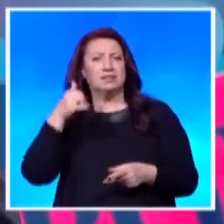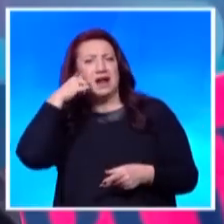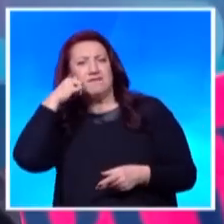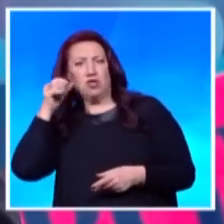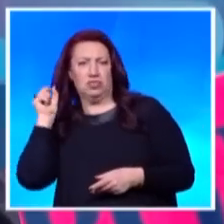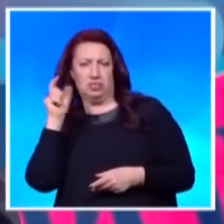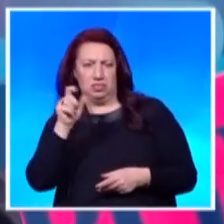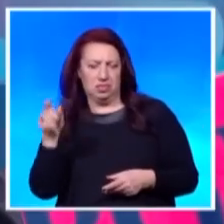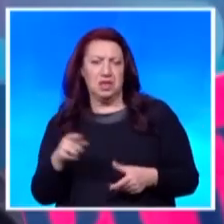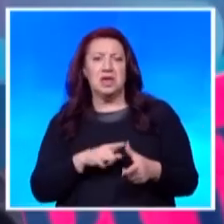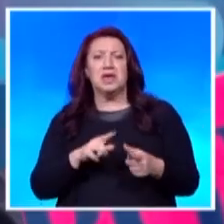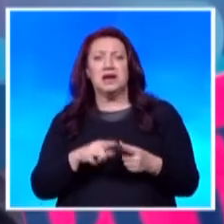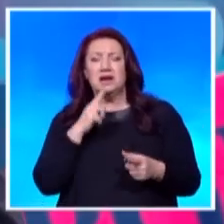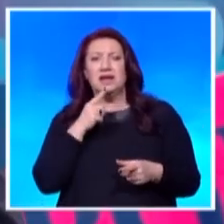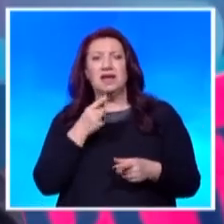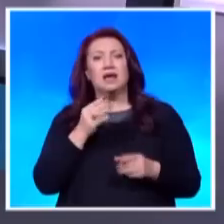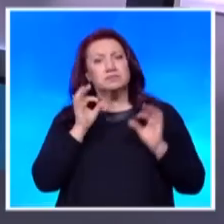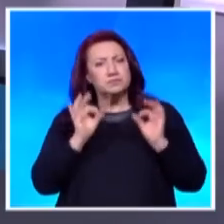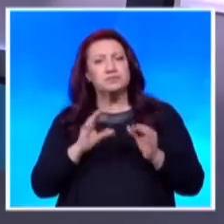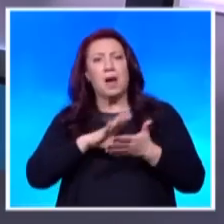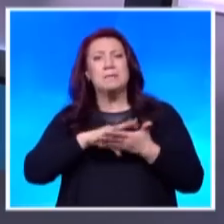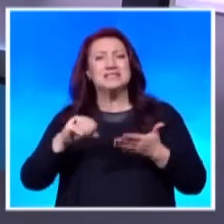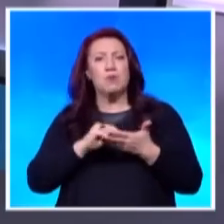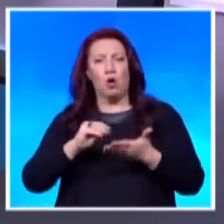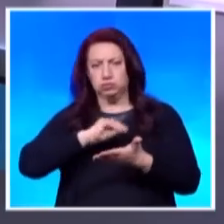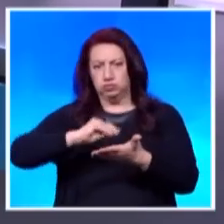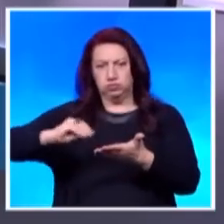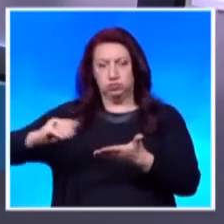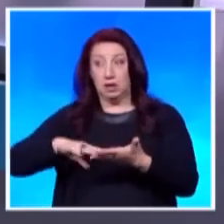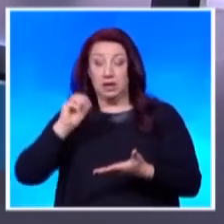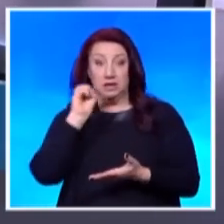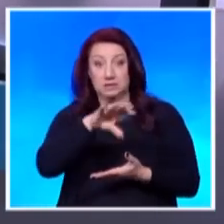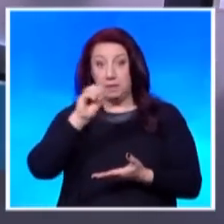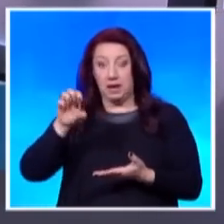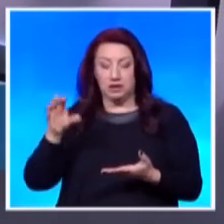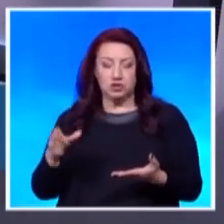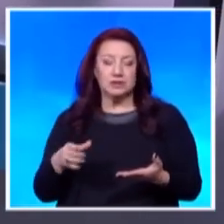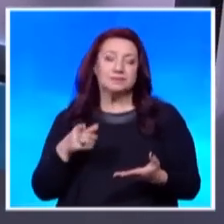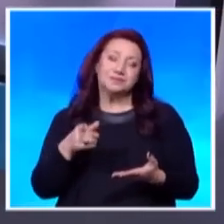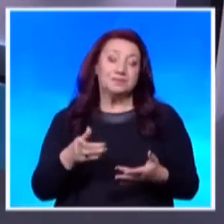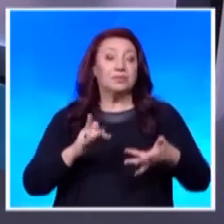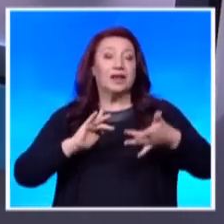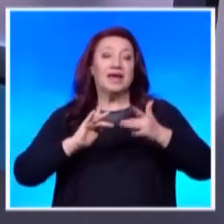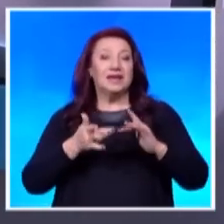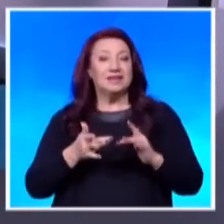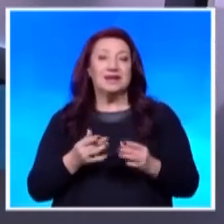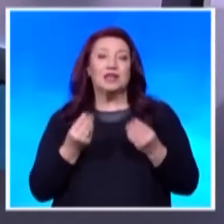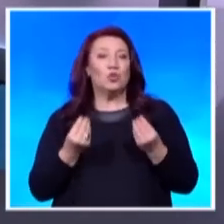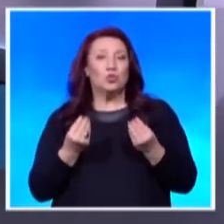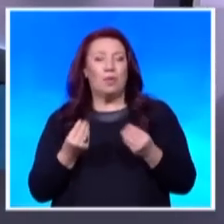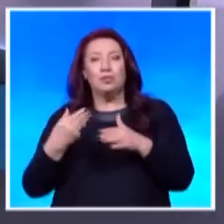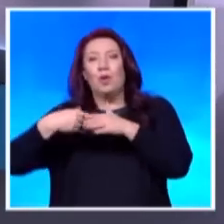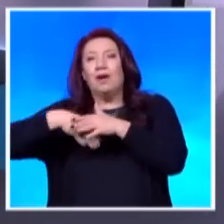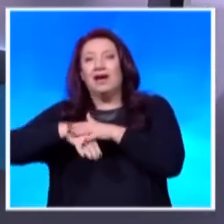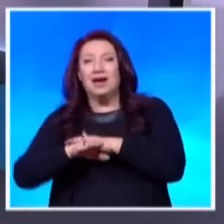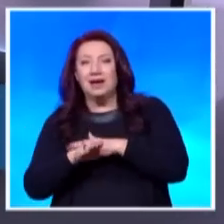писма, но тук анонимността на интернет дава възможност някой да се скрие зад удобен за него зомбиран компютър,